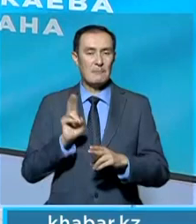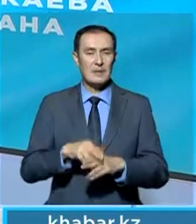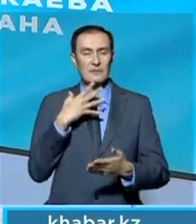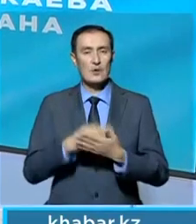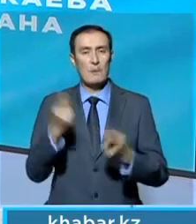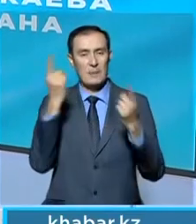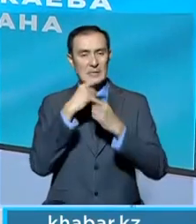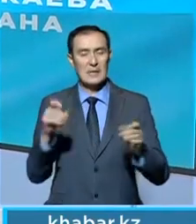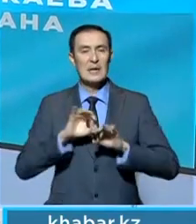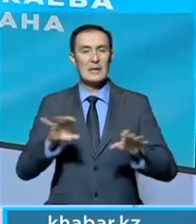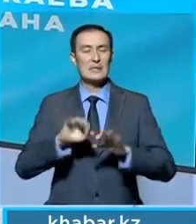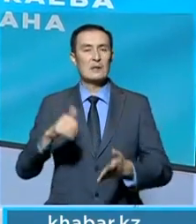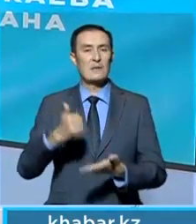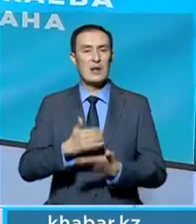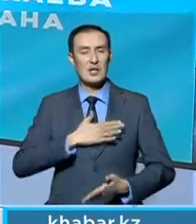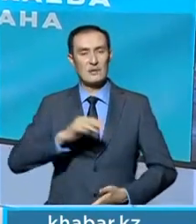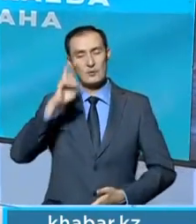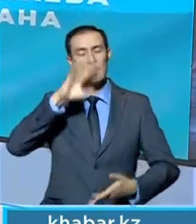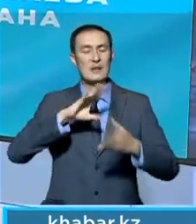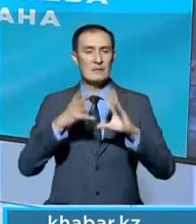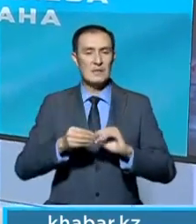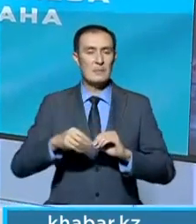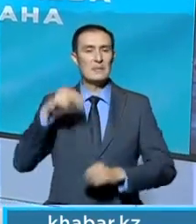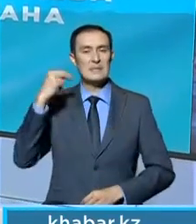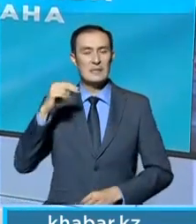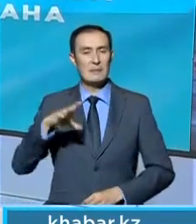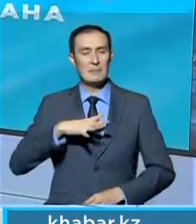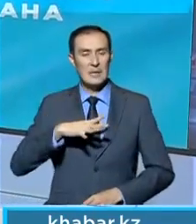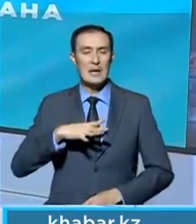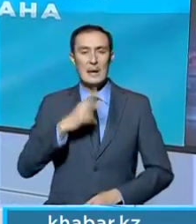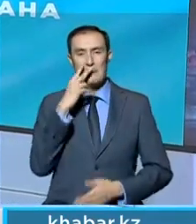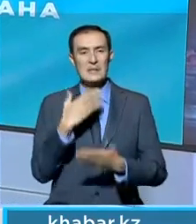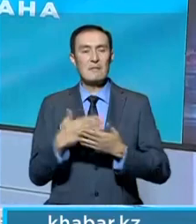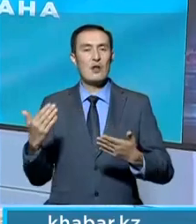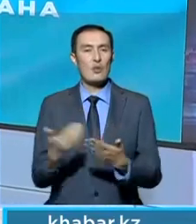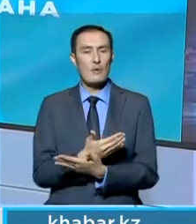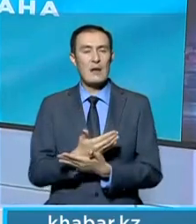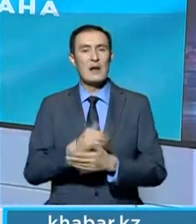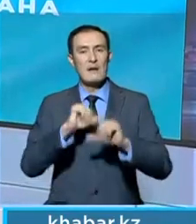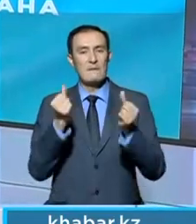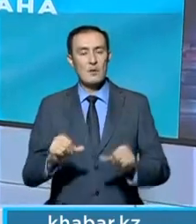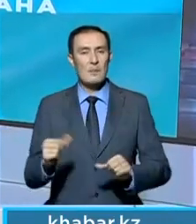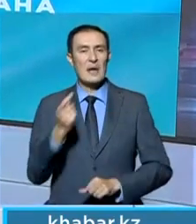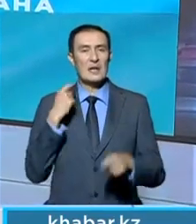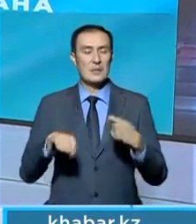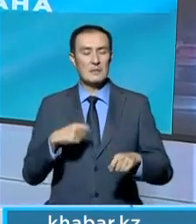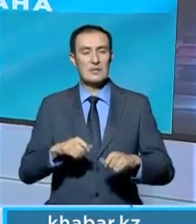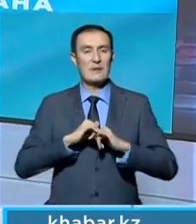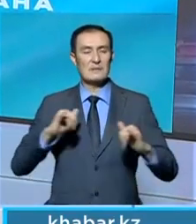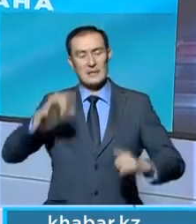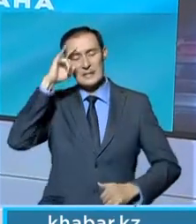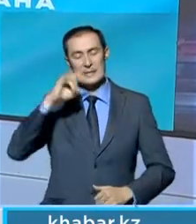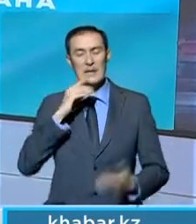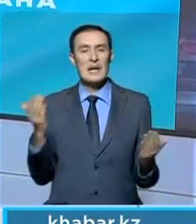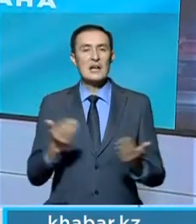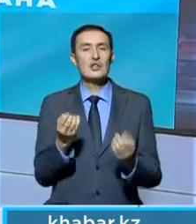своем послании рассказал глава нашего государства. И в целом президентом страны представлена новая модель экономического развития Казахстана. Какие